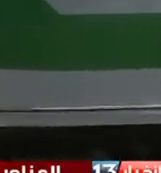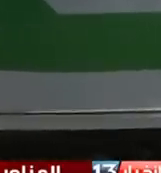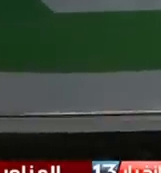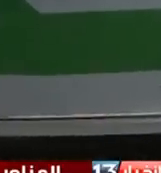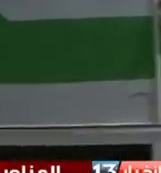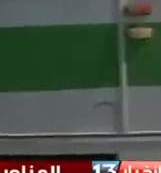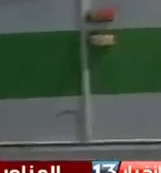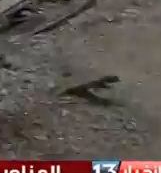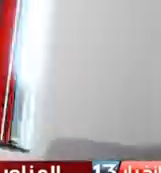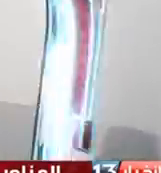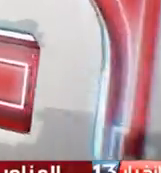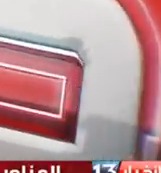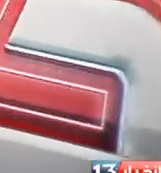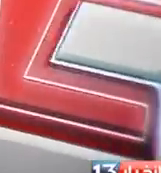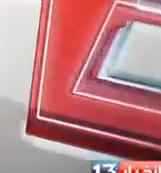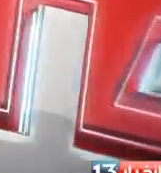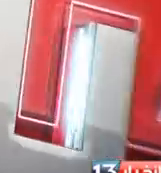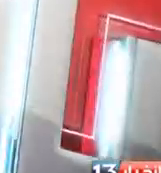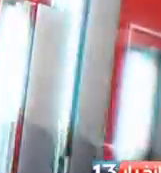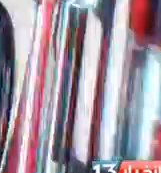بنور من ولاية المنستير.